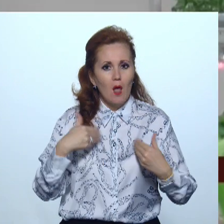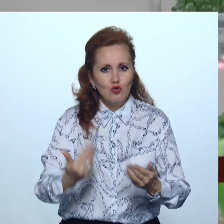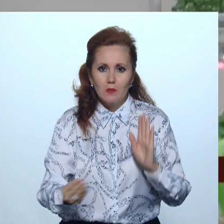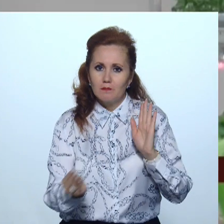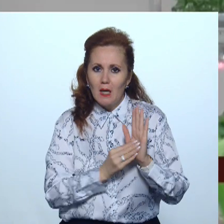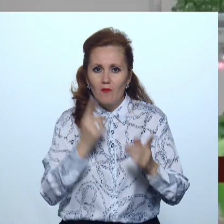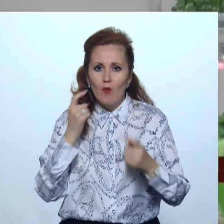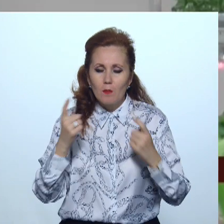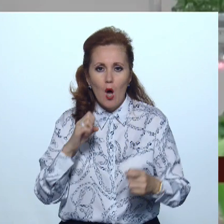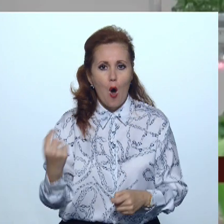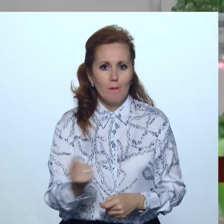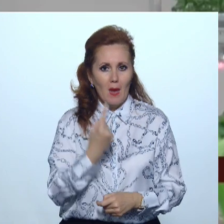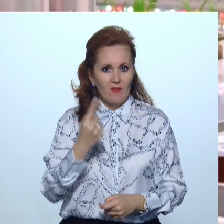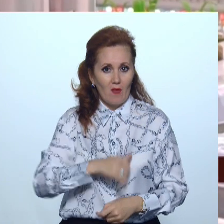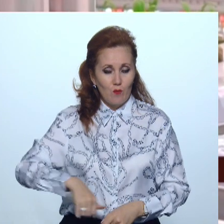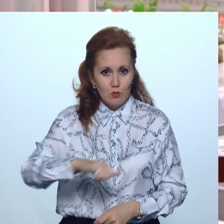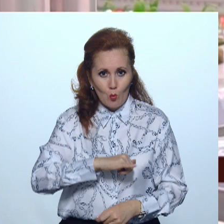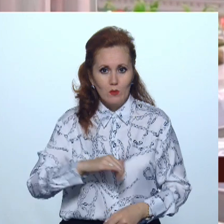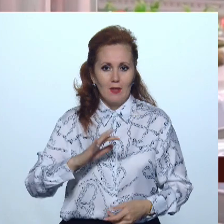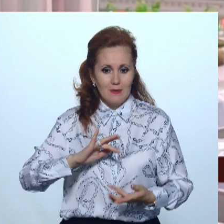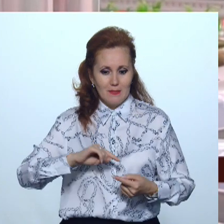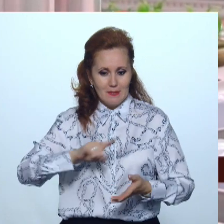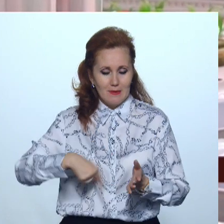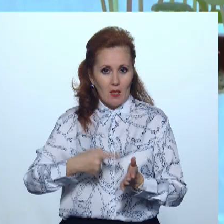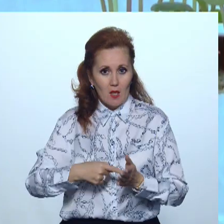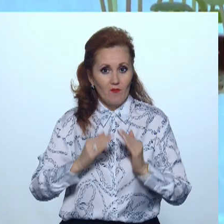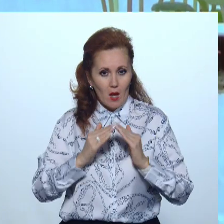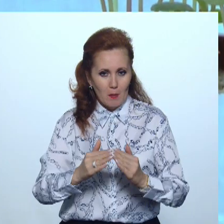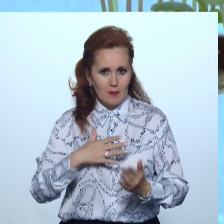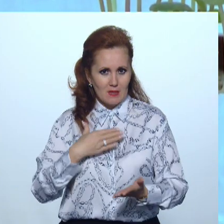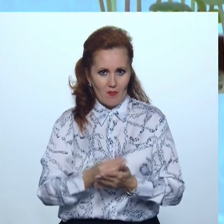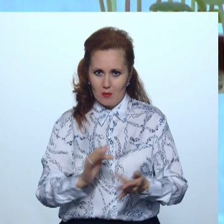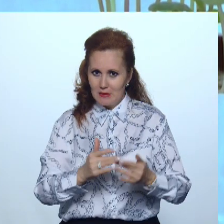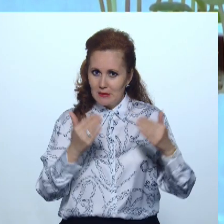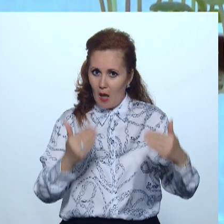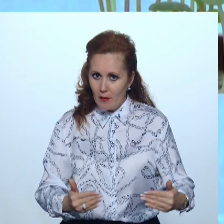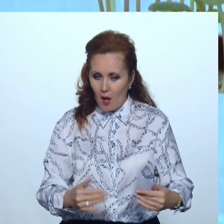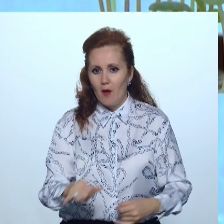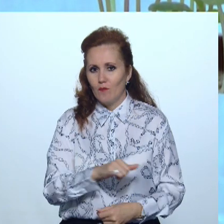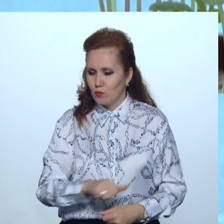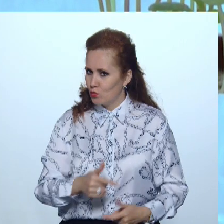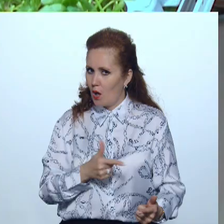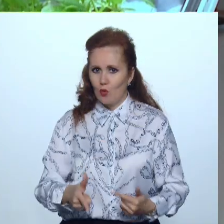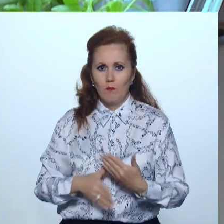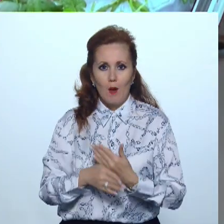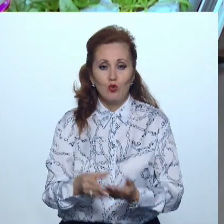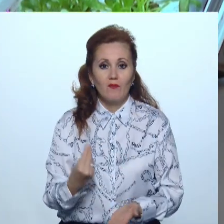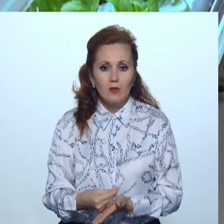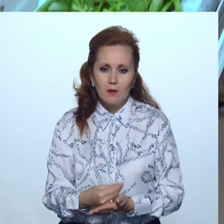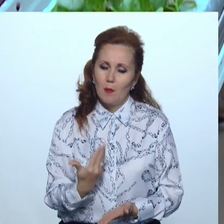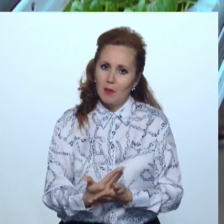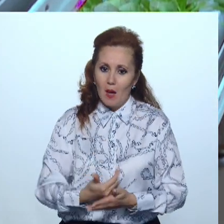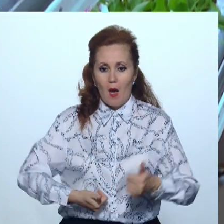информацию о первых в Удмуртии сетифермерах на своих информационных ресурсах. В республике своим сетифермерам готовы помочь и финансово,